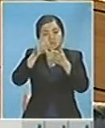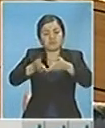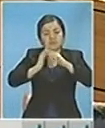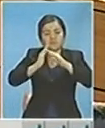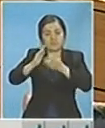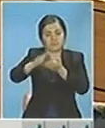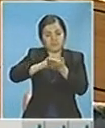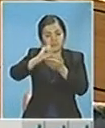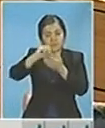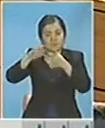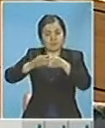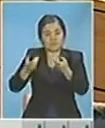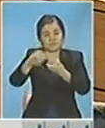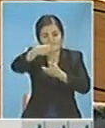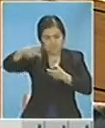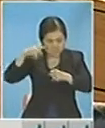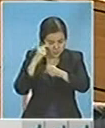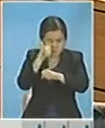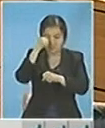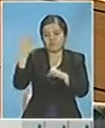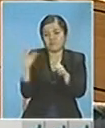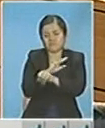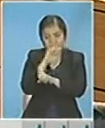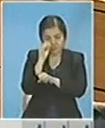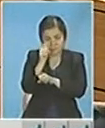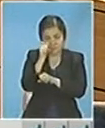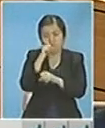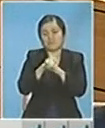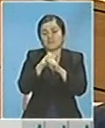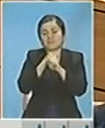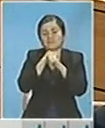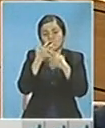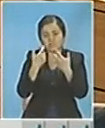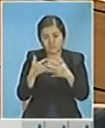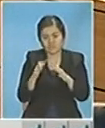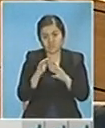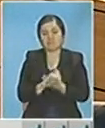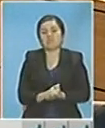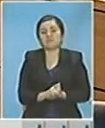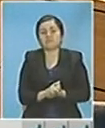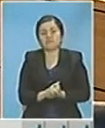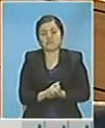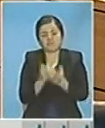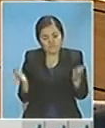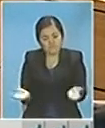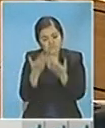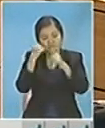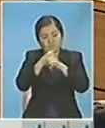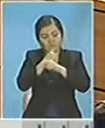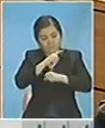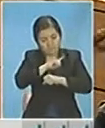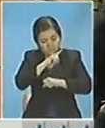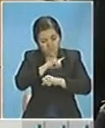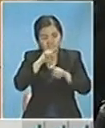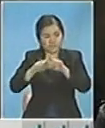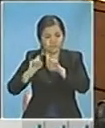ฮะมีประสิทธิภาพนะครับแล้วก็มีความสามารถสูงขึ้นเนี่ยก็จะทำให้สามารถเปล่งประก